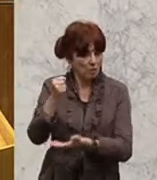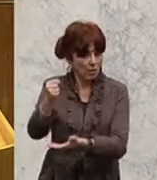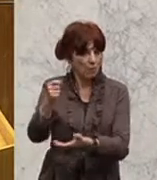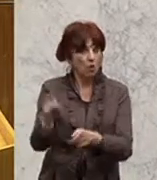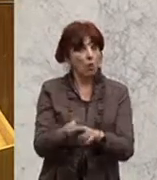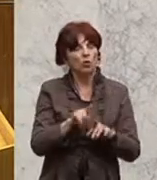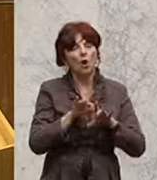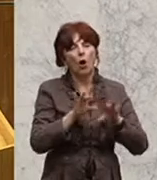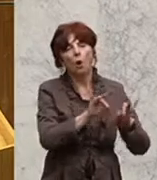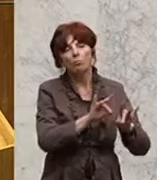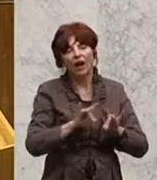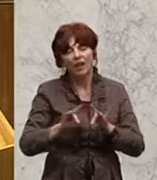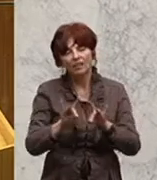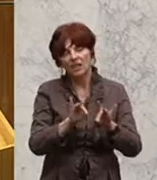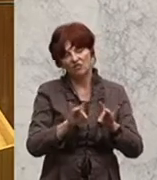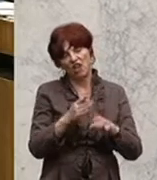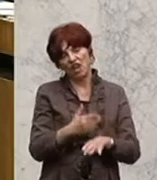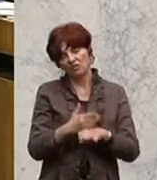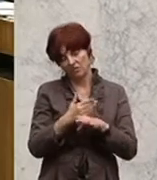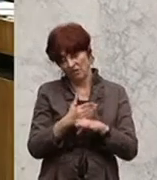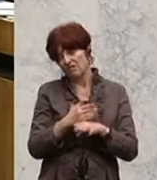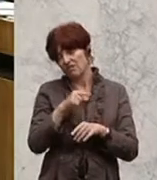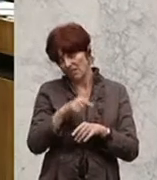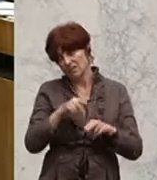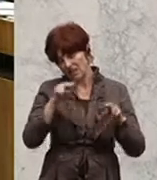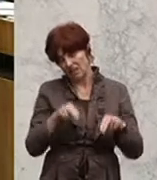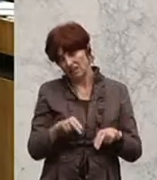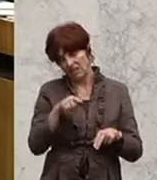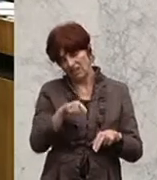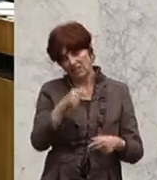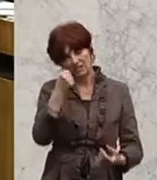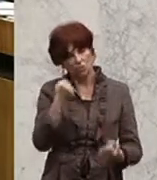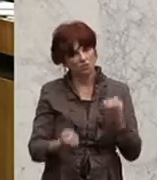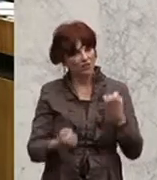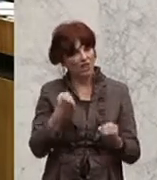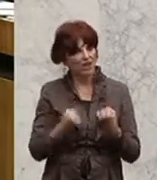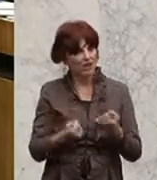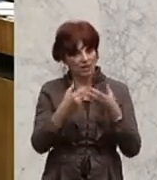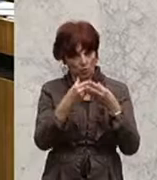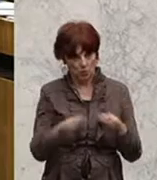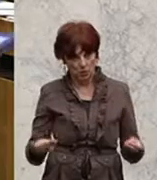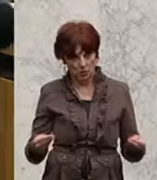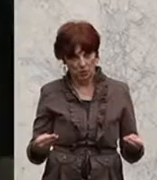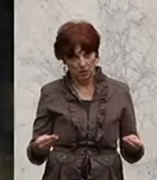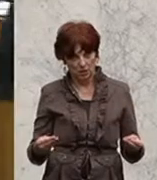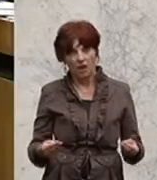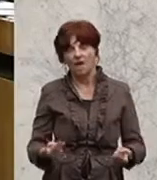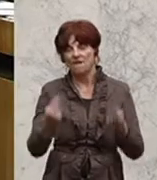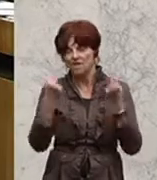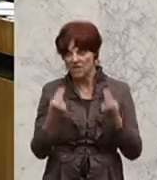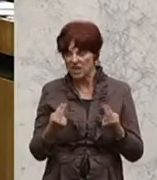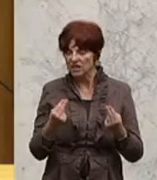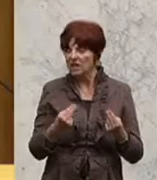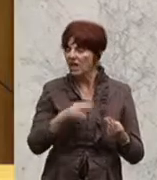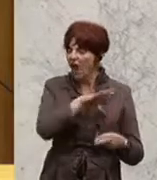sind sicher richtig. Um diese Schwierigkeiten zu lösen, meine Damen und Herren, wäre es wichtig, weil wir alle an einen Strang